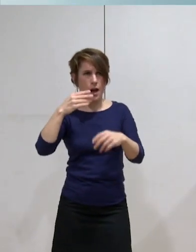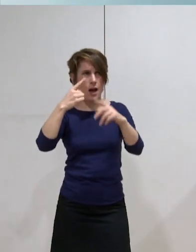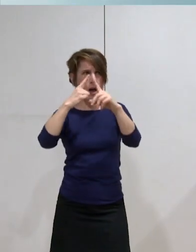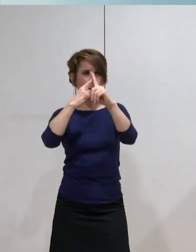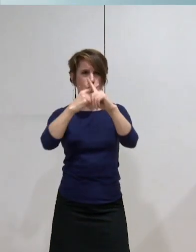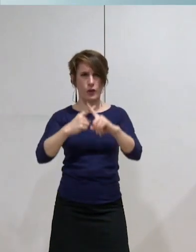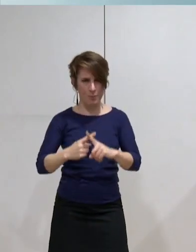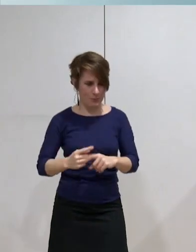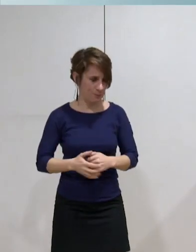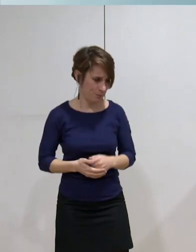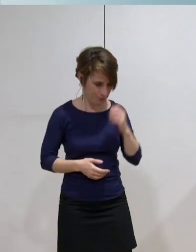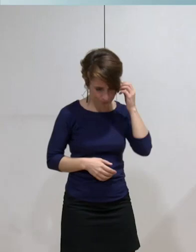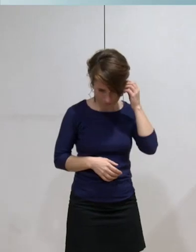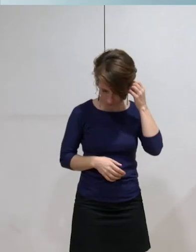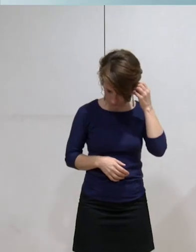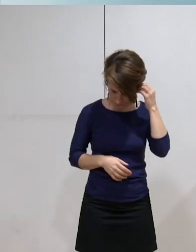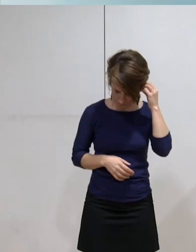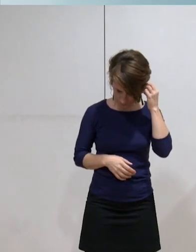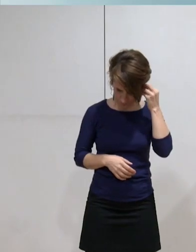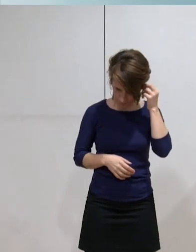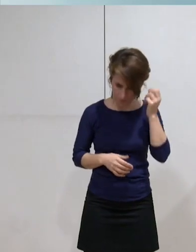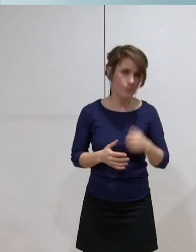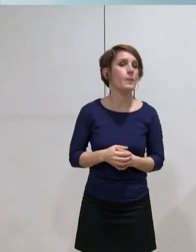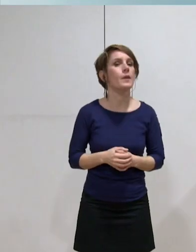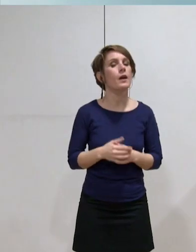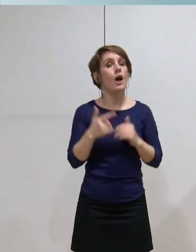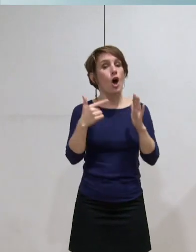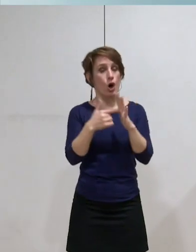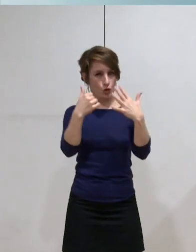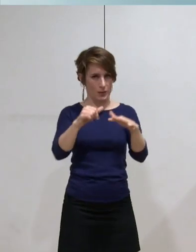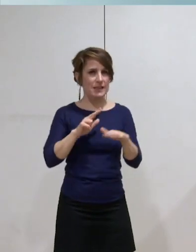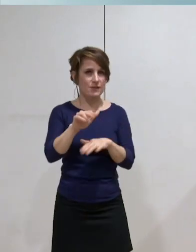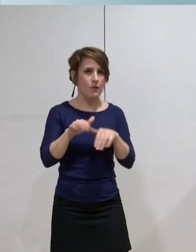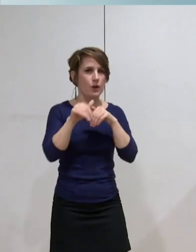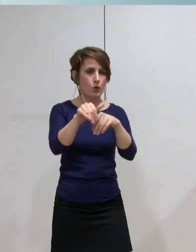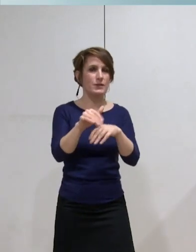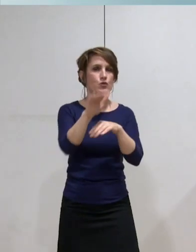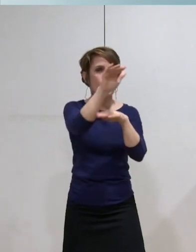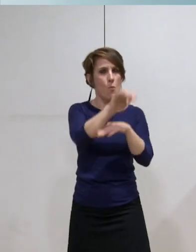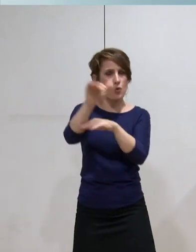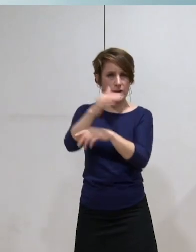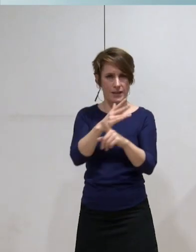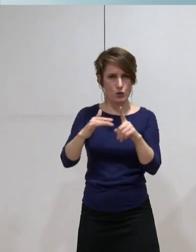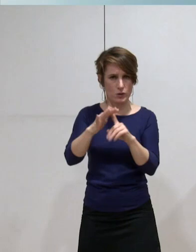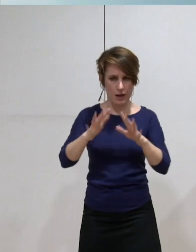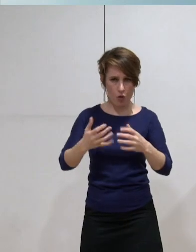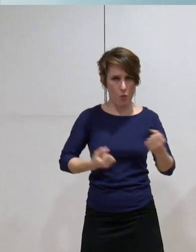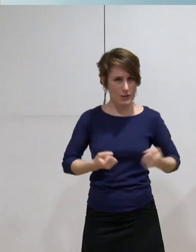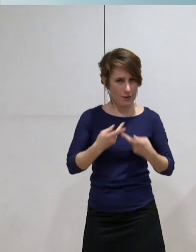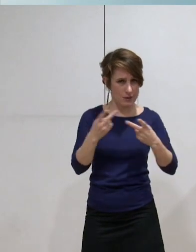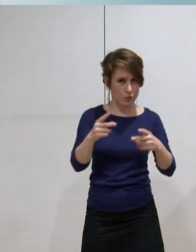en 2016 nous allons également continuer à mettre en œuvre le bouclier social en préservant l'action sociale et le service public